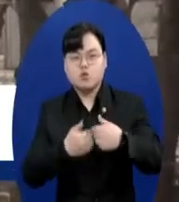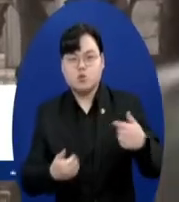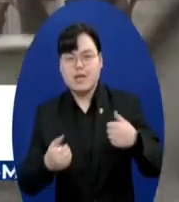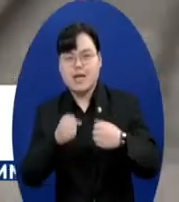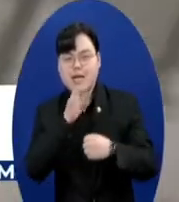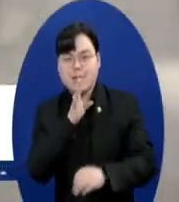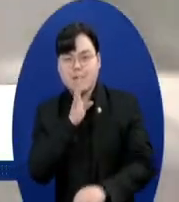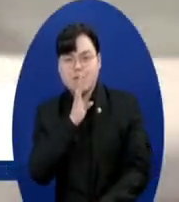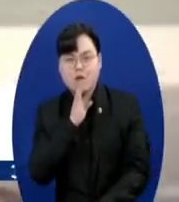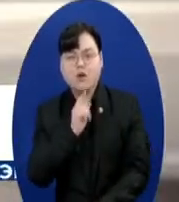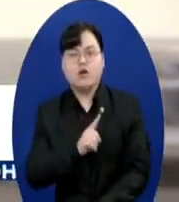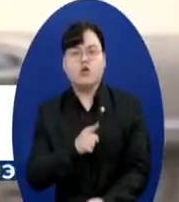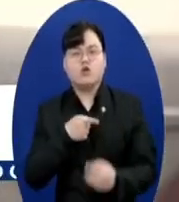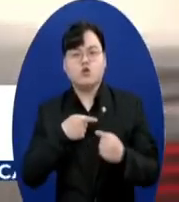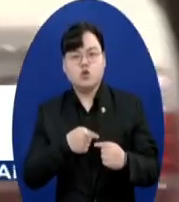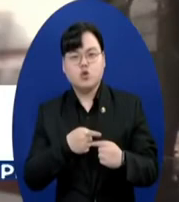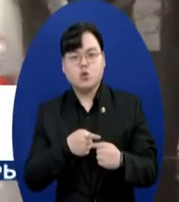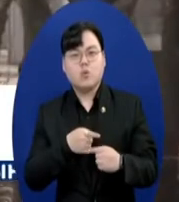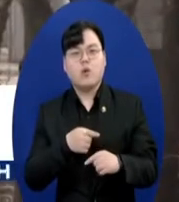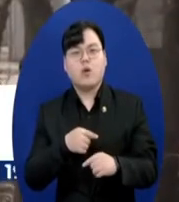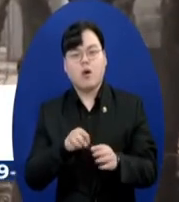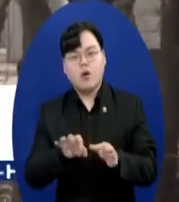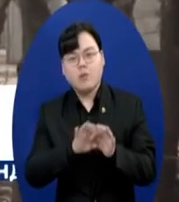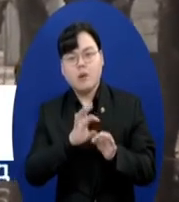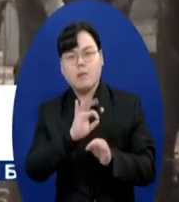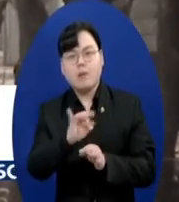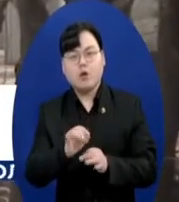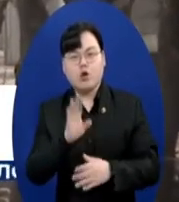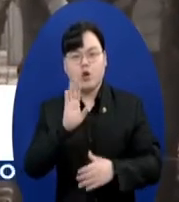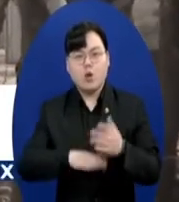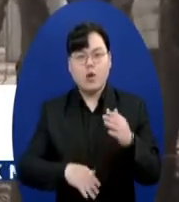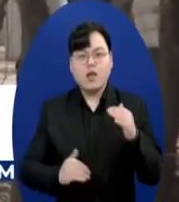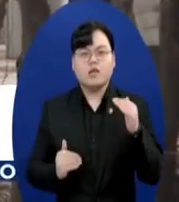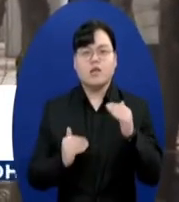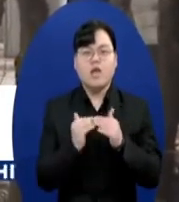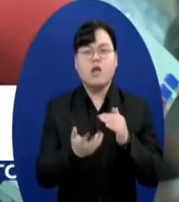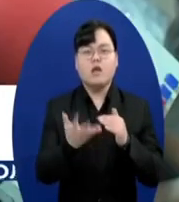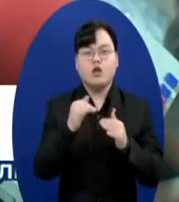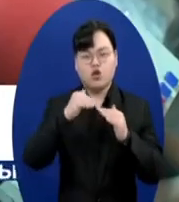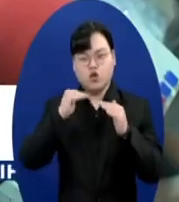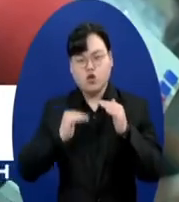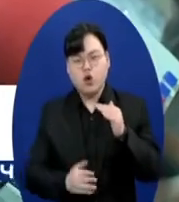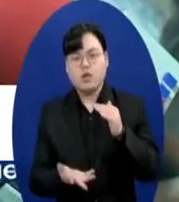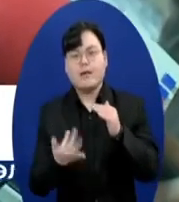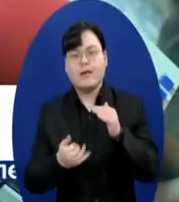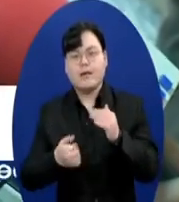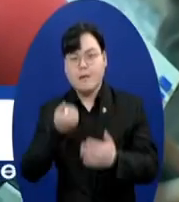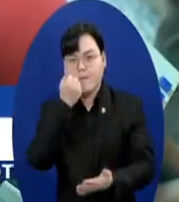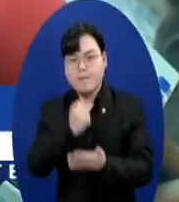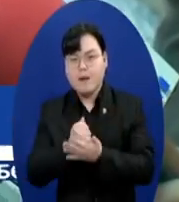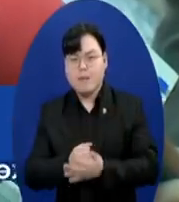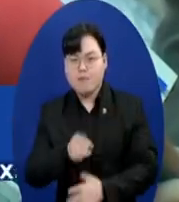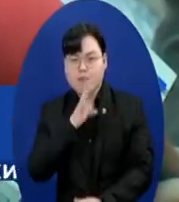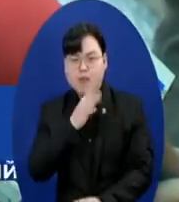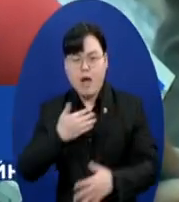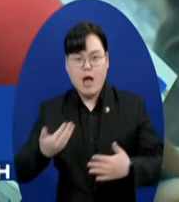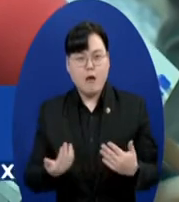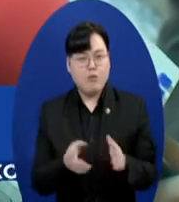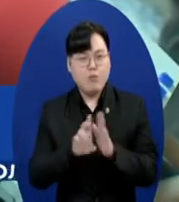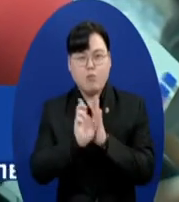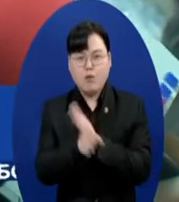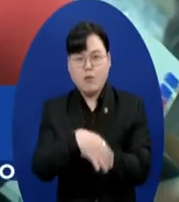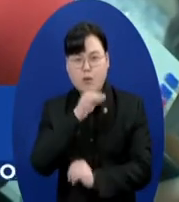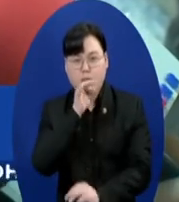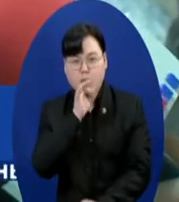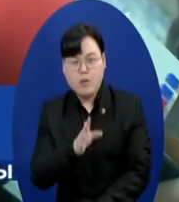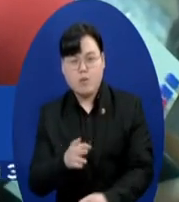Зөрчлийн шин чанар зэргийг нь харгалзан үзэж, торгуулийн дээд тод хязгаарыг тогтоох юм байна. Амьдралд хэрэгжих боломжгүй олон